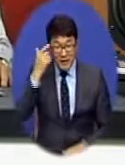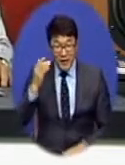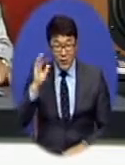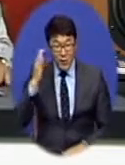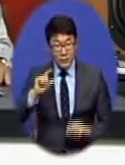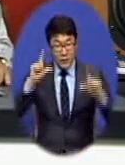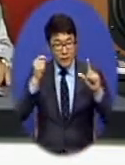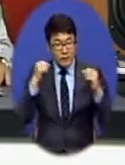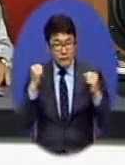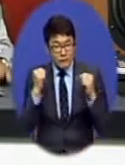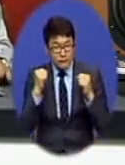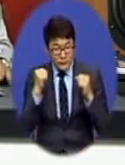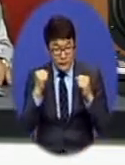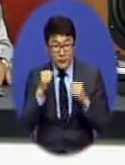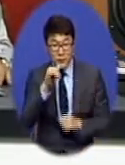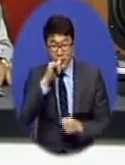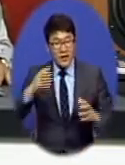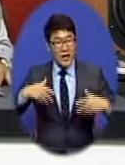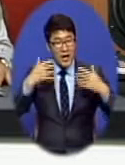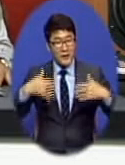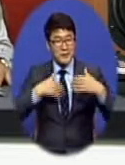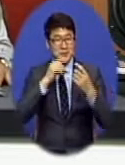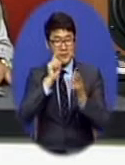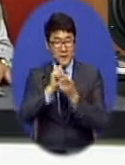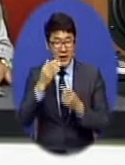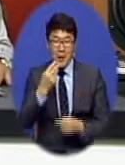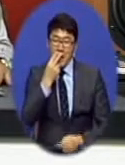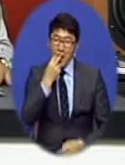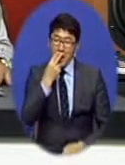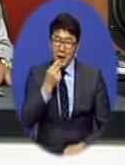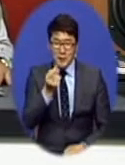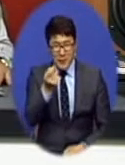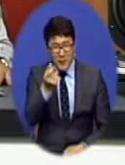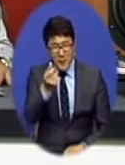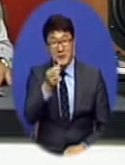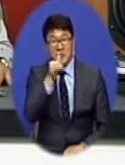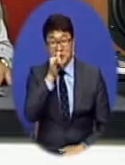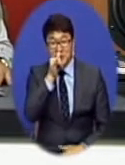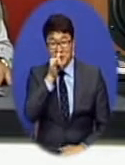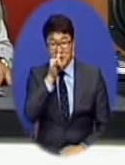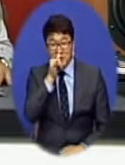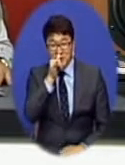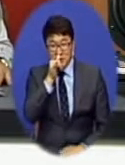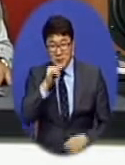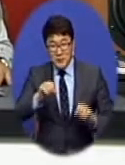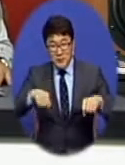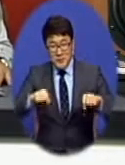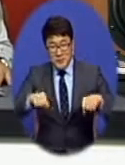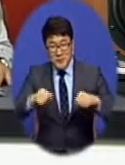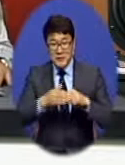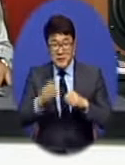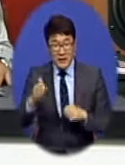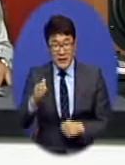날씨도 쌀쌀해지고, 이거 환절기라 그러죠? 가을이 예. 왔잖아요. 감기가 조금, 저도 왔습니다. 환절기에. 빨갛다고 네. 타고 댕기기 때문에. 아,